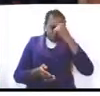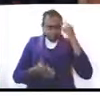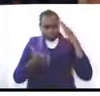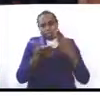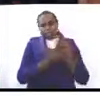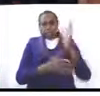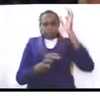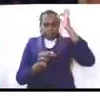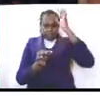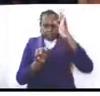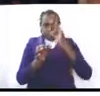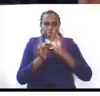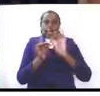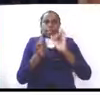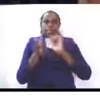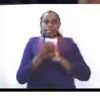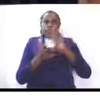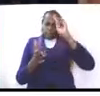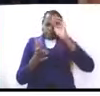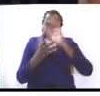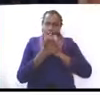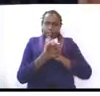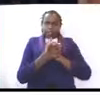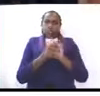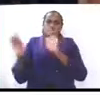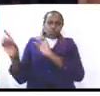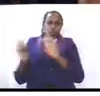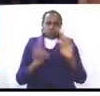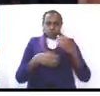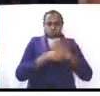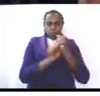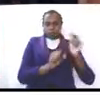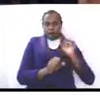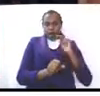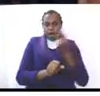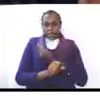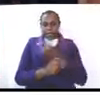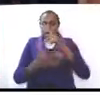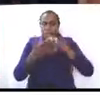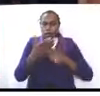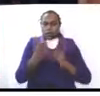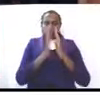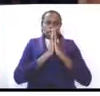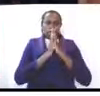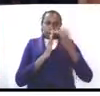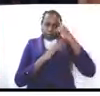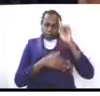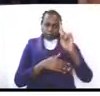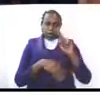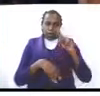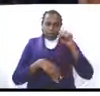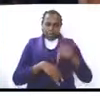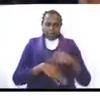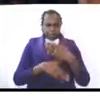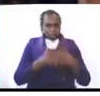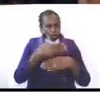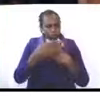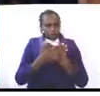imani Mungu tukikuaminia unatutendea yale ambayo tunakuitia wakati